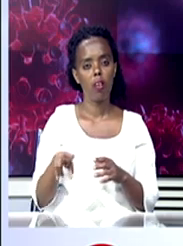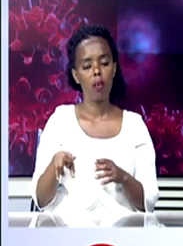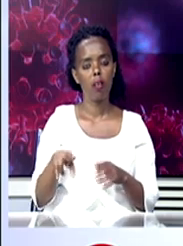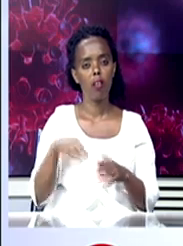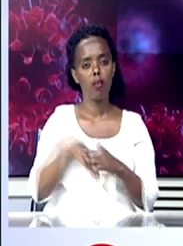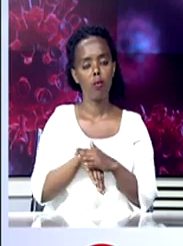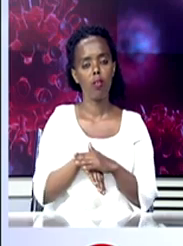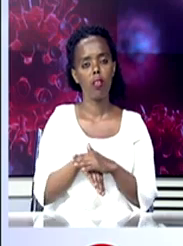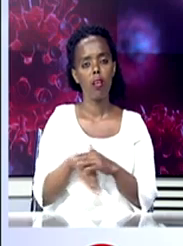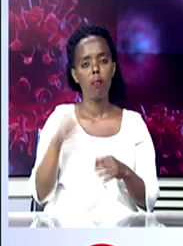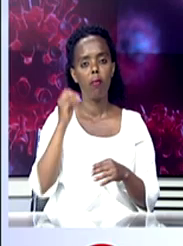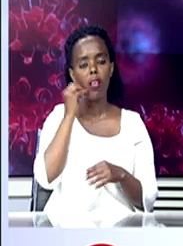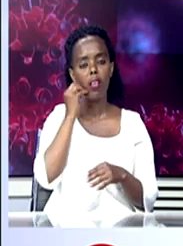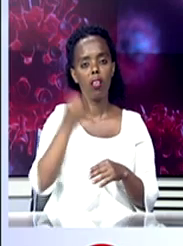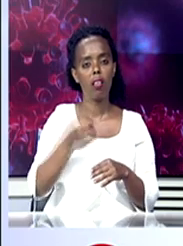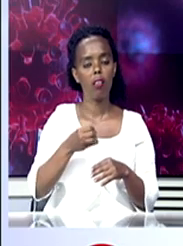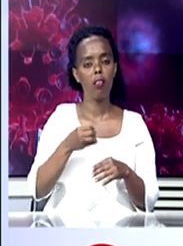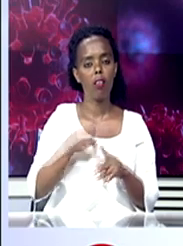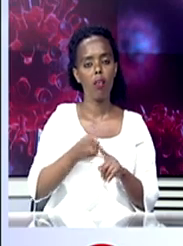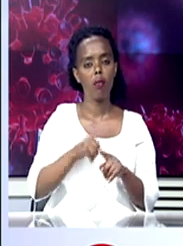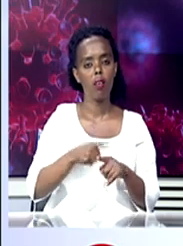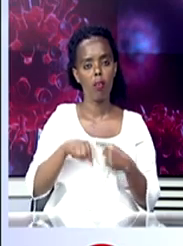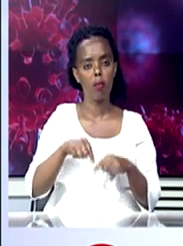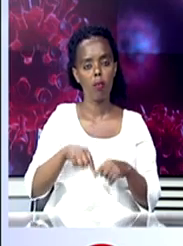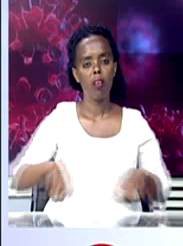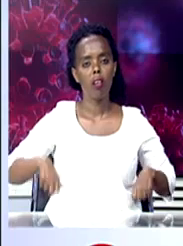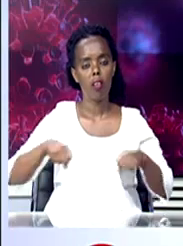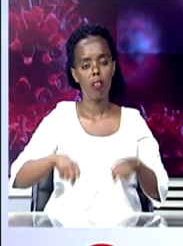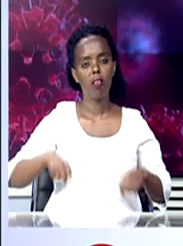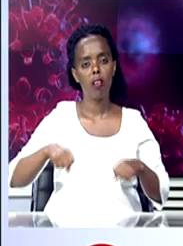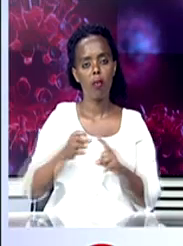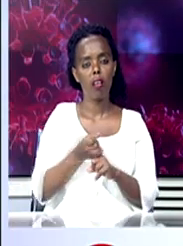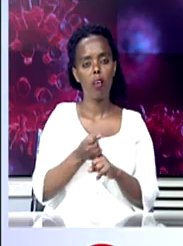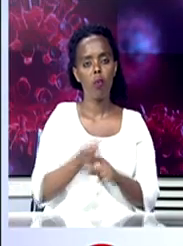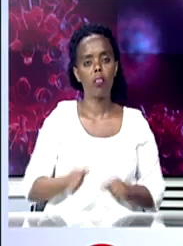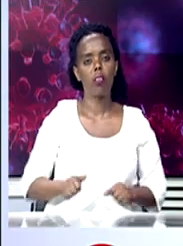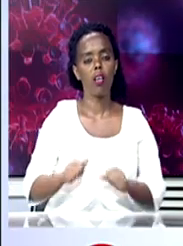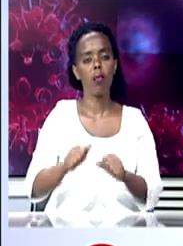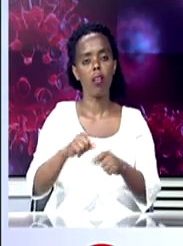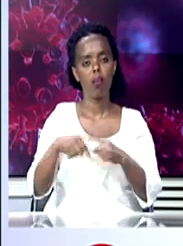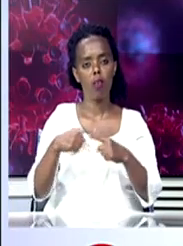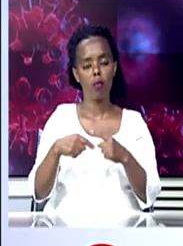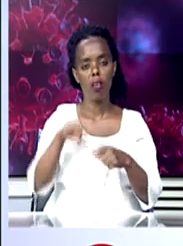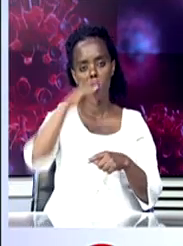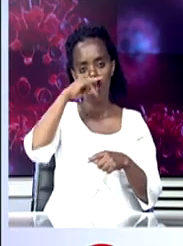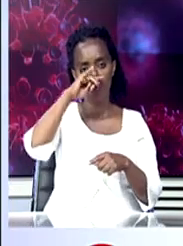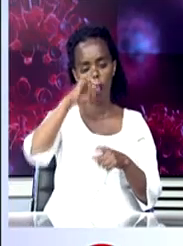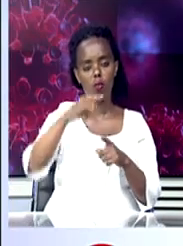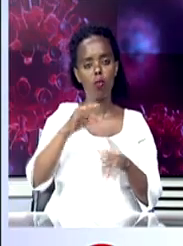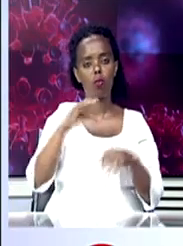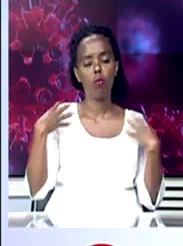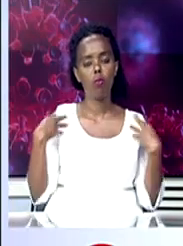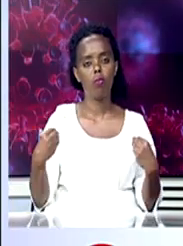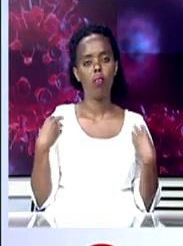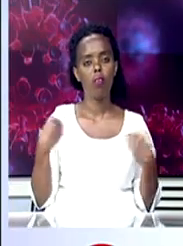magiddut mana kenya ti debine yero gallo kranchi qabanne wilchari qabanne gara mana ti yero debinu daima son dubisin